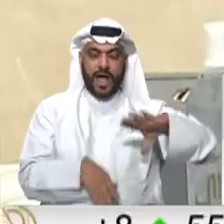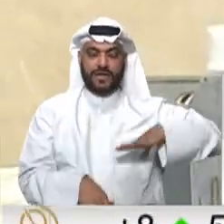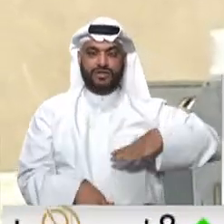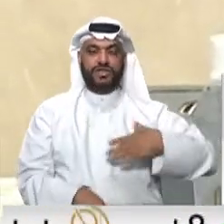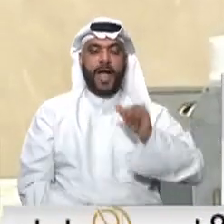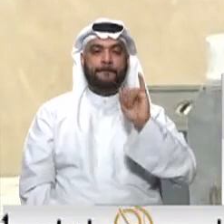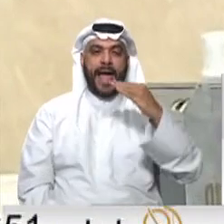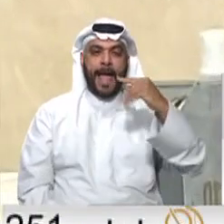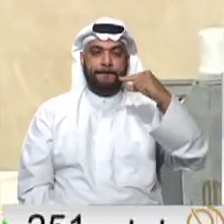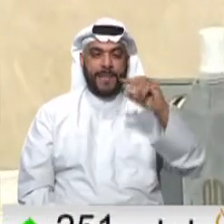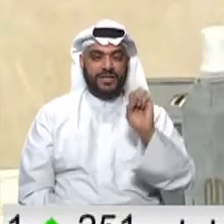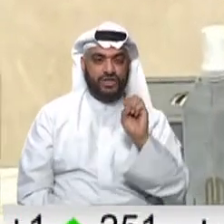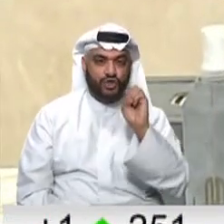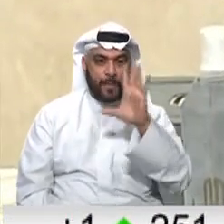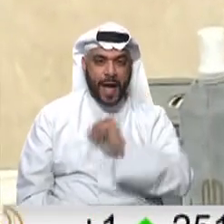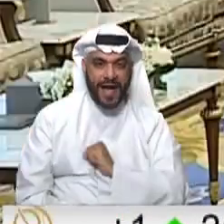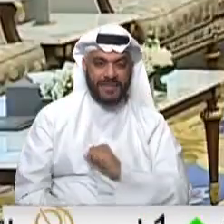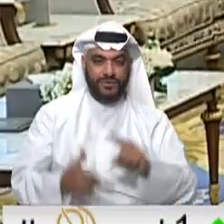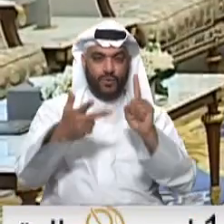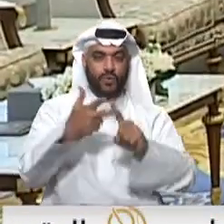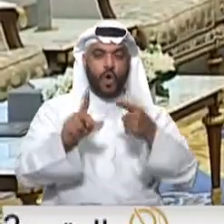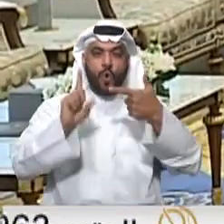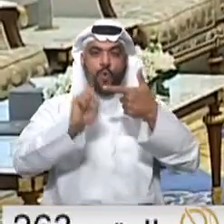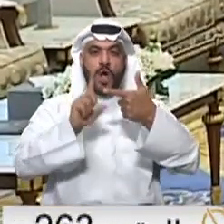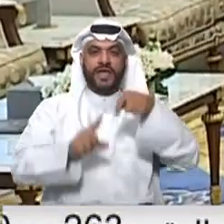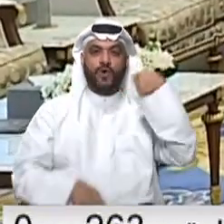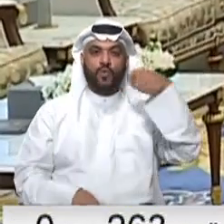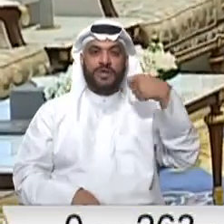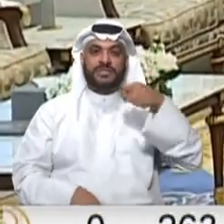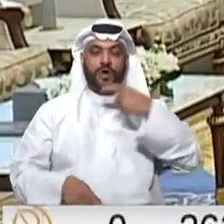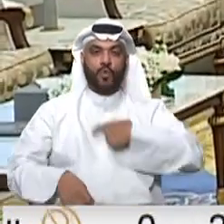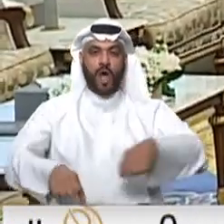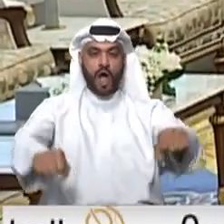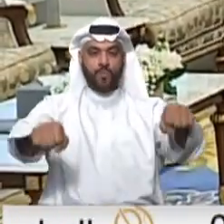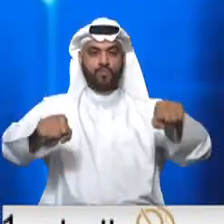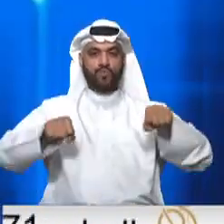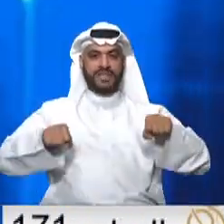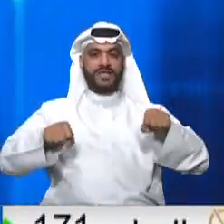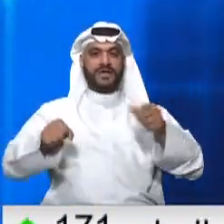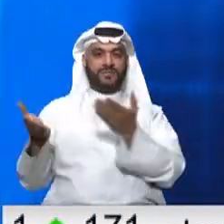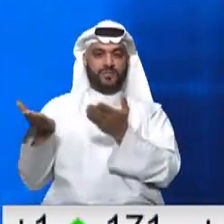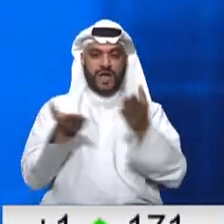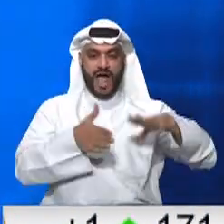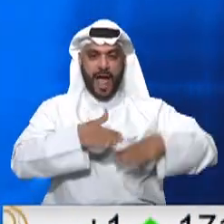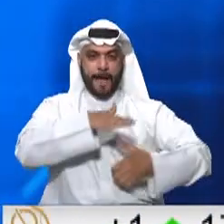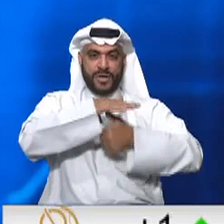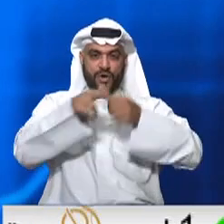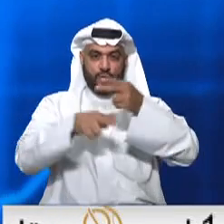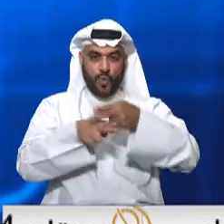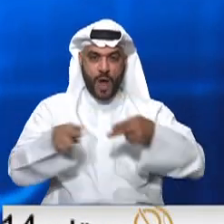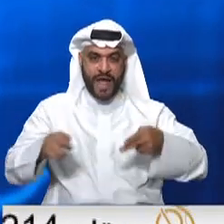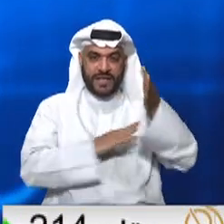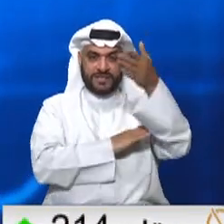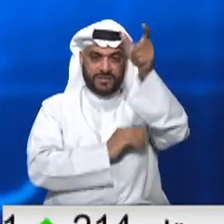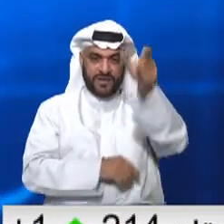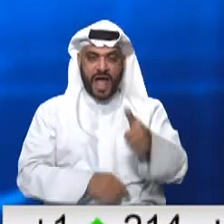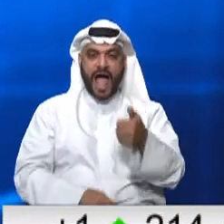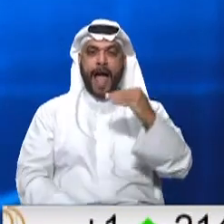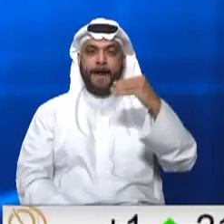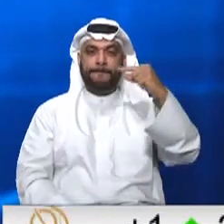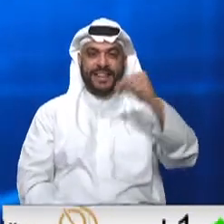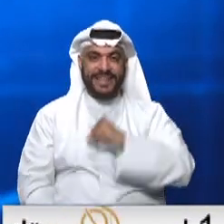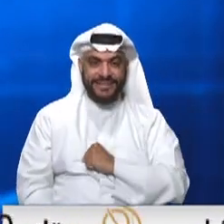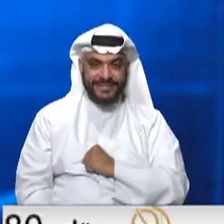محمد عبد الله المبارك الصباح ووكيل الديوان الاميري ومدير مكتب حضره صاحب السمو امير البلاد السفير احمد فهد